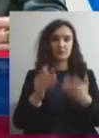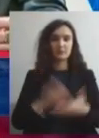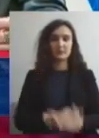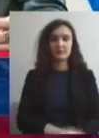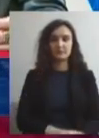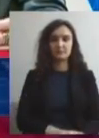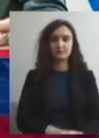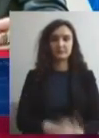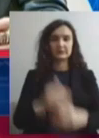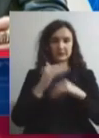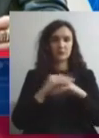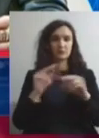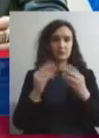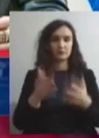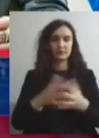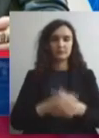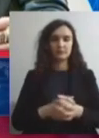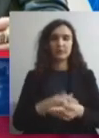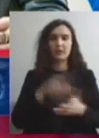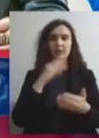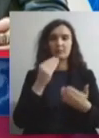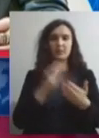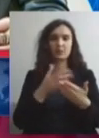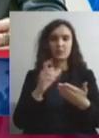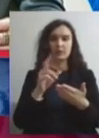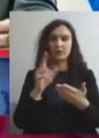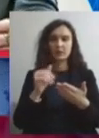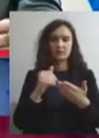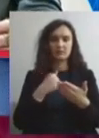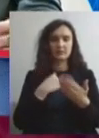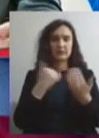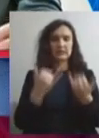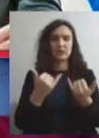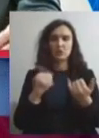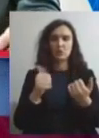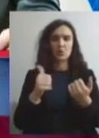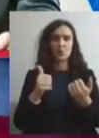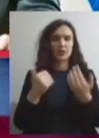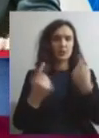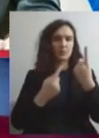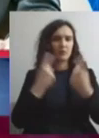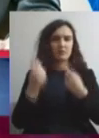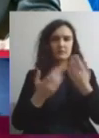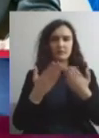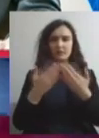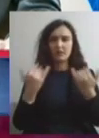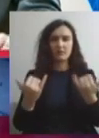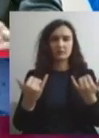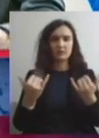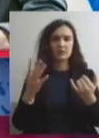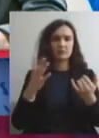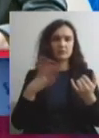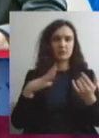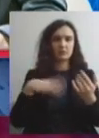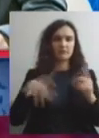საღამო მშვიდობის თამთა. ქალბატონო ეკატერინე, დღეს როგორი მოცემულობა გვაქვს ამ მომენტისთვის ქვეყანაში, როგორი